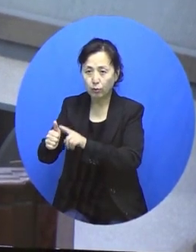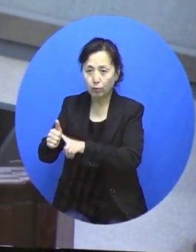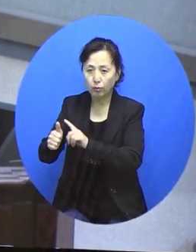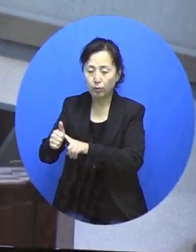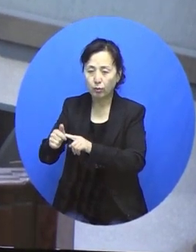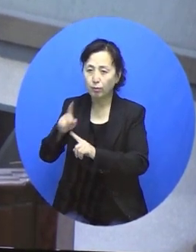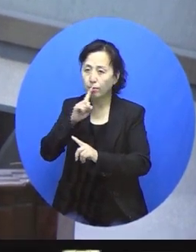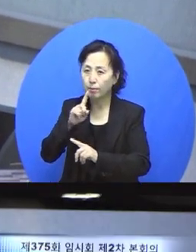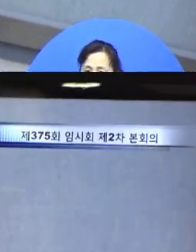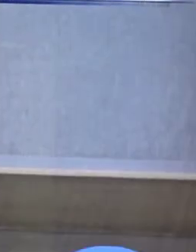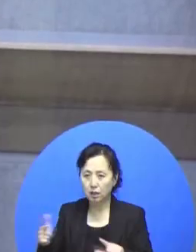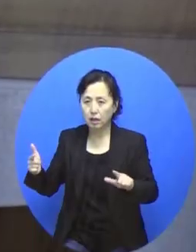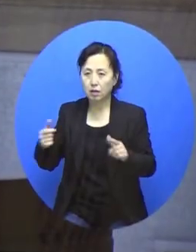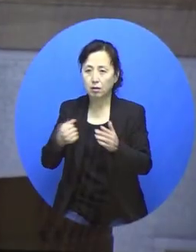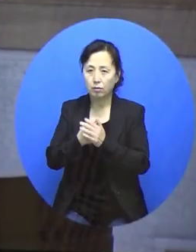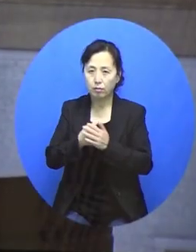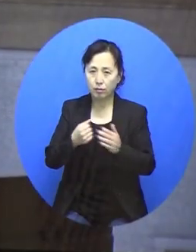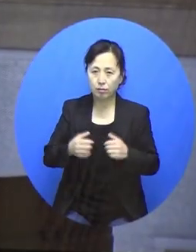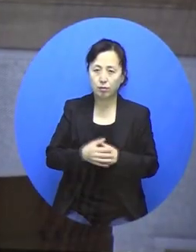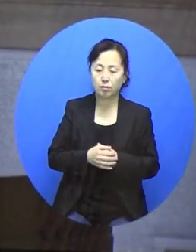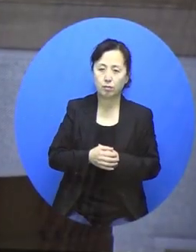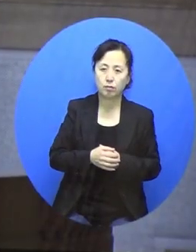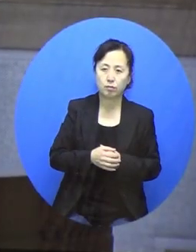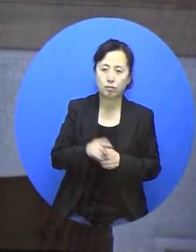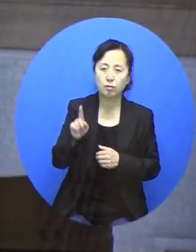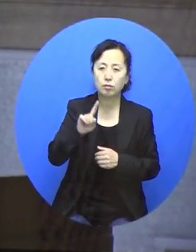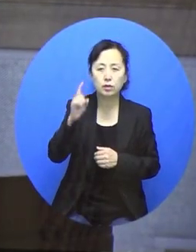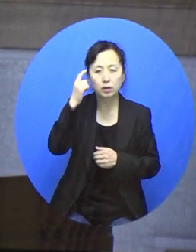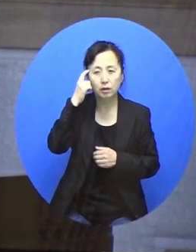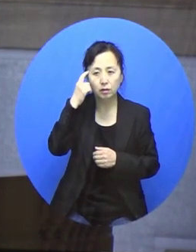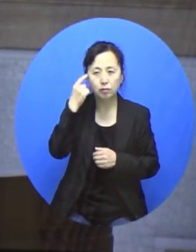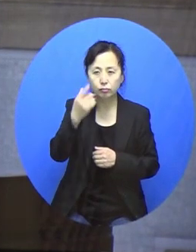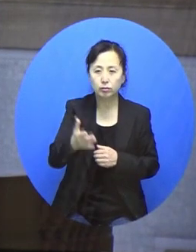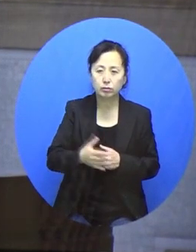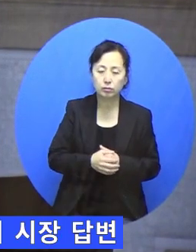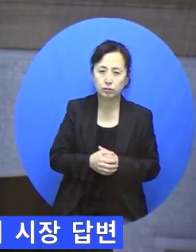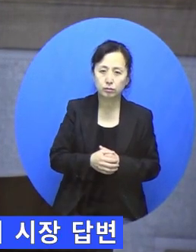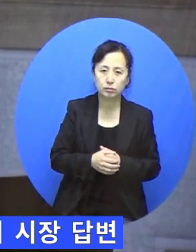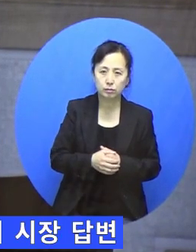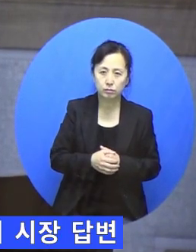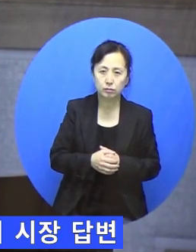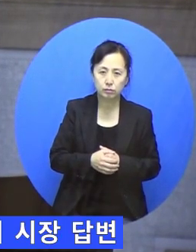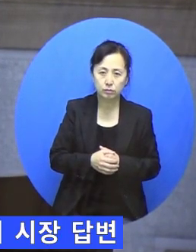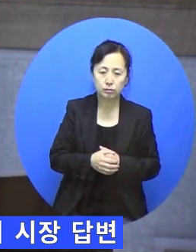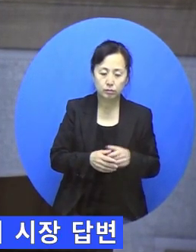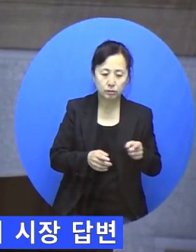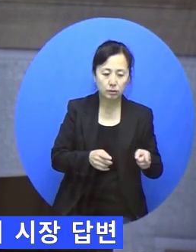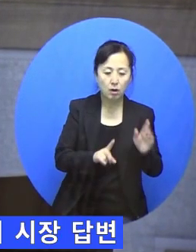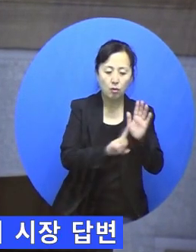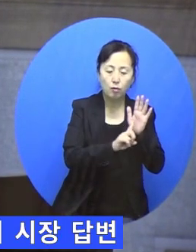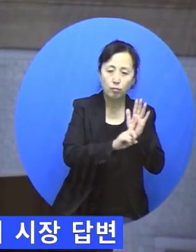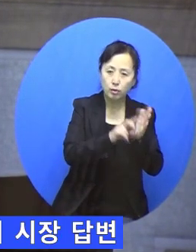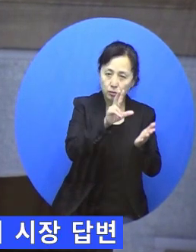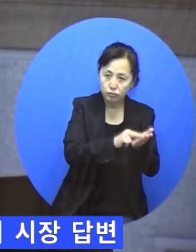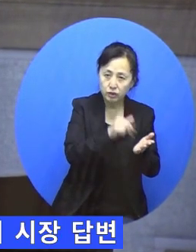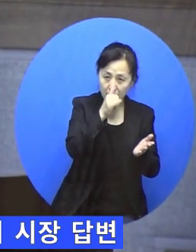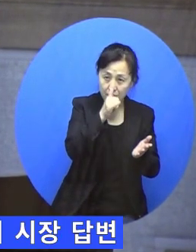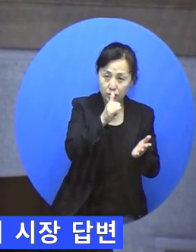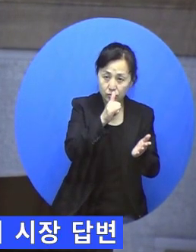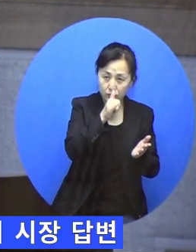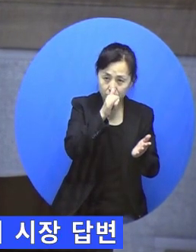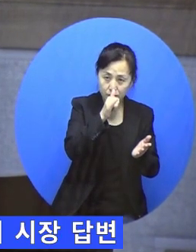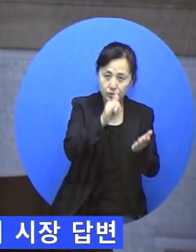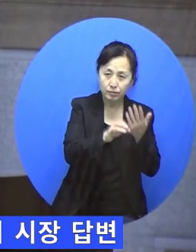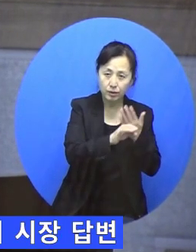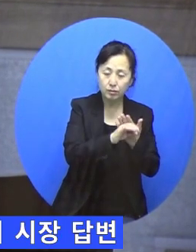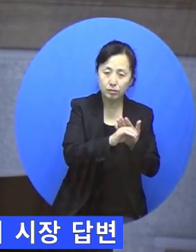생각입니다. 홍보의 방법과 내용이 문제가 된다면 그건 교정을 할 필요가 있지만요. 홍보는